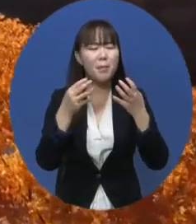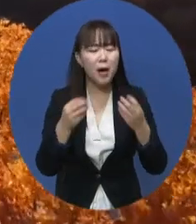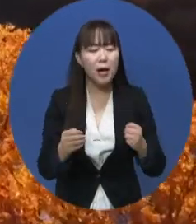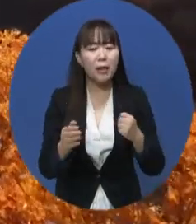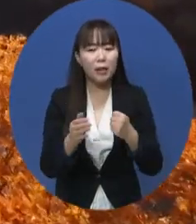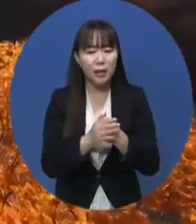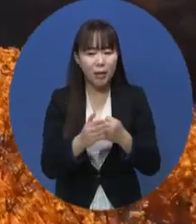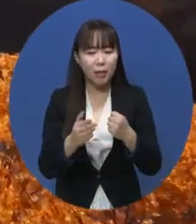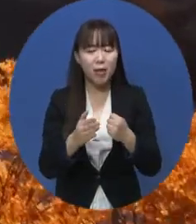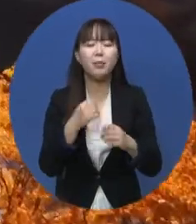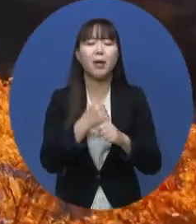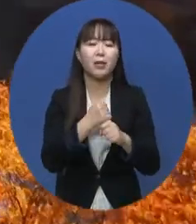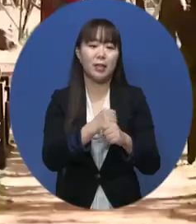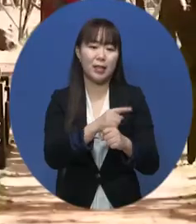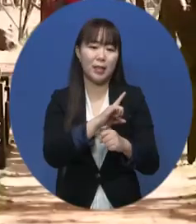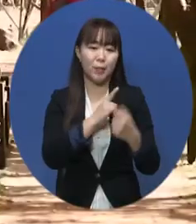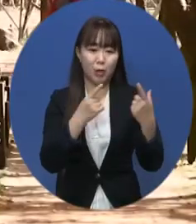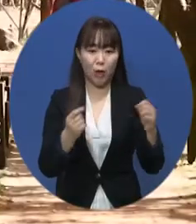해서 붙여진 이름으로